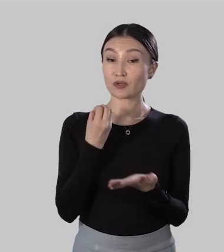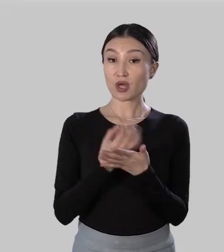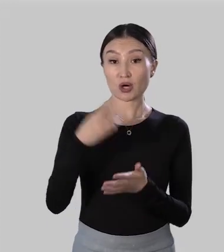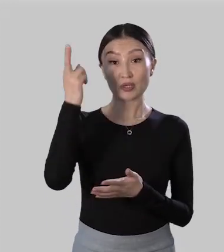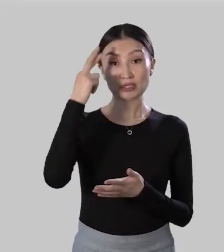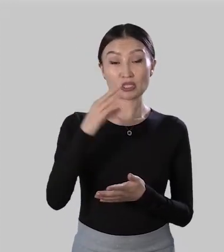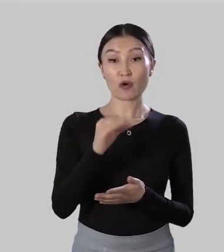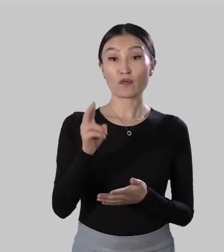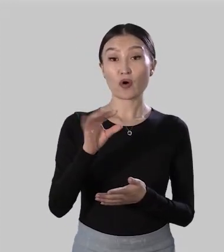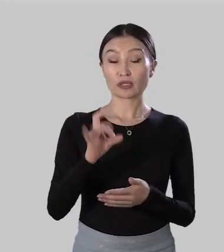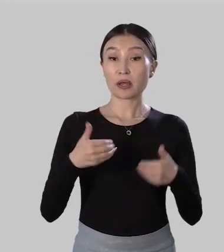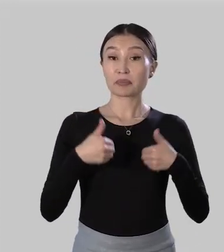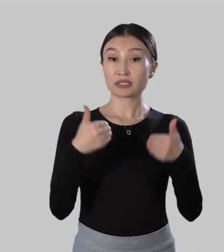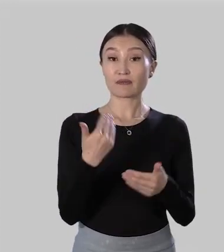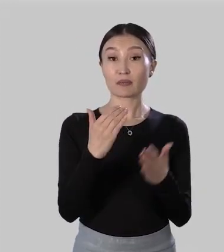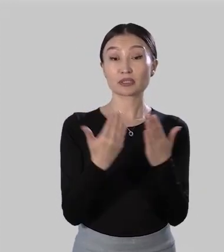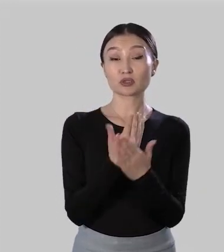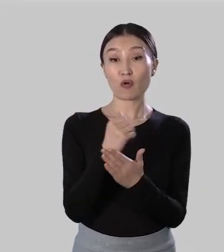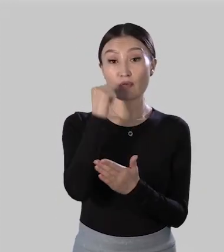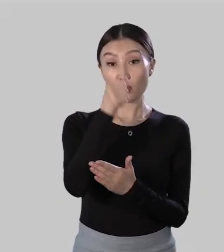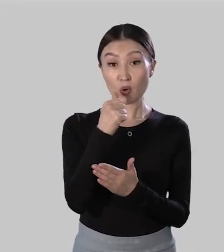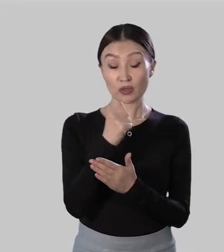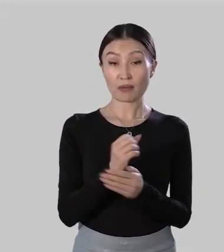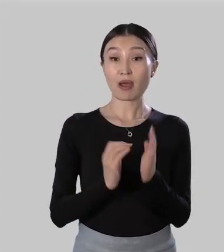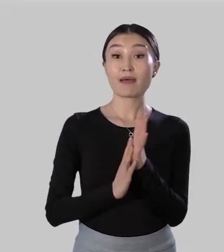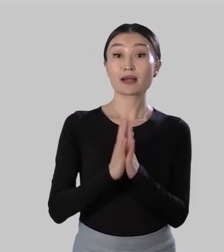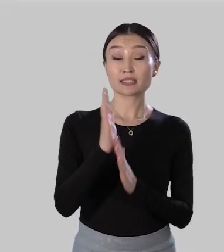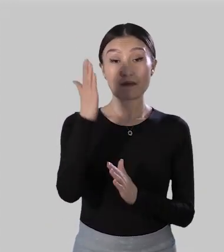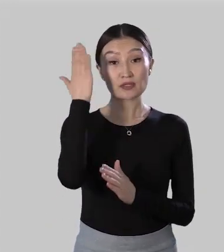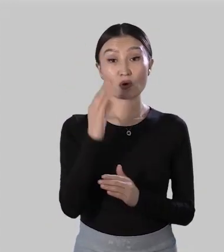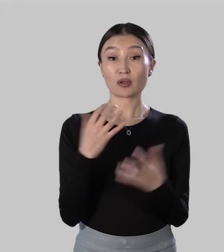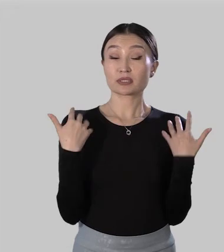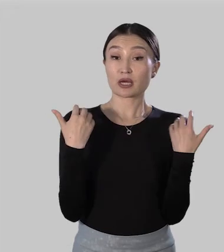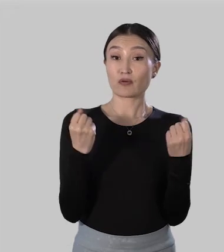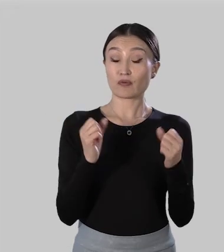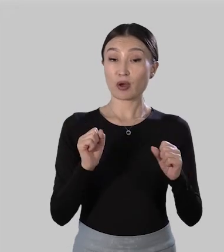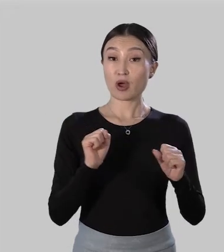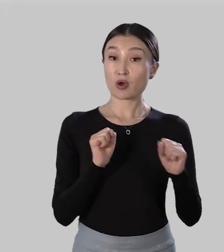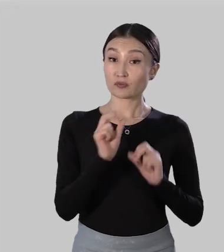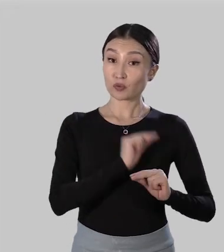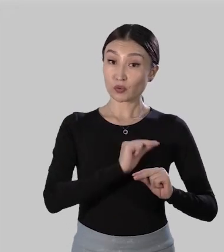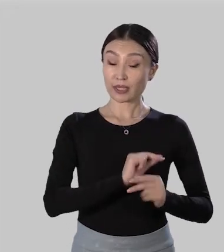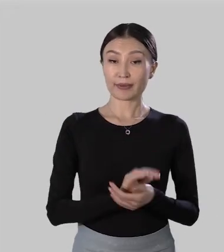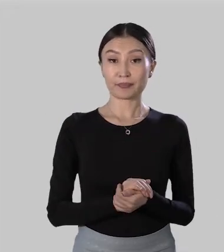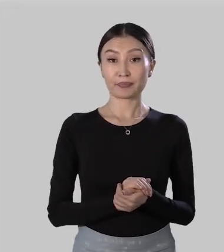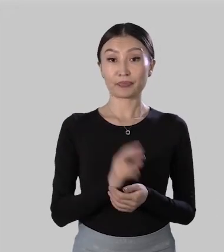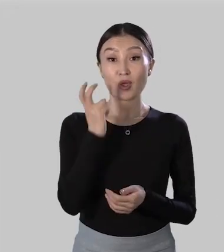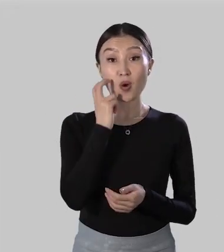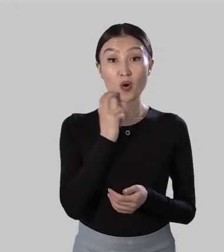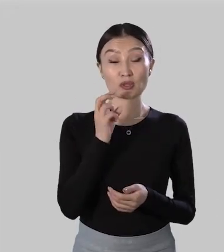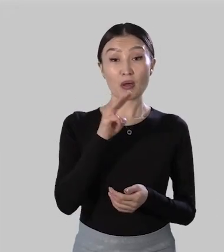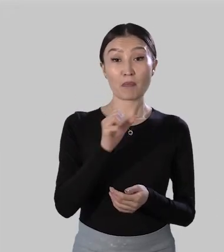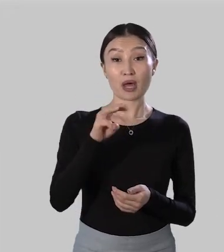Здравствуй, дорогой дядя Федор! Поздравляем тебя с Новым годом! Расти веселым, здоровым, упорным в труде!